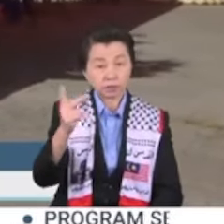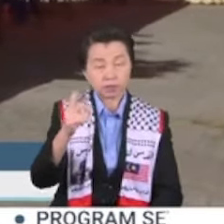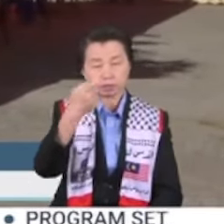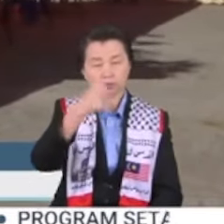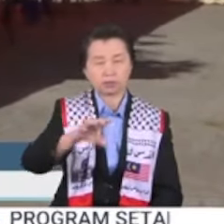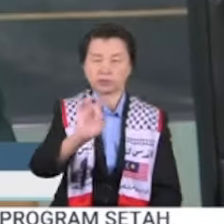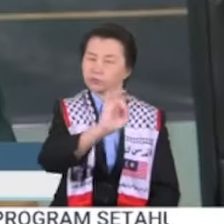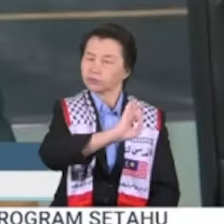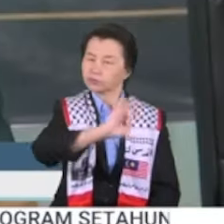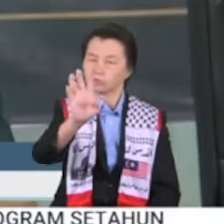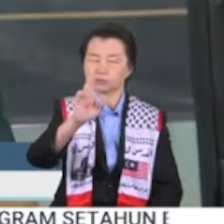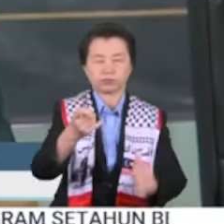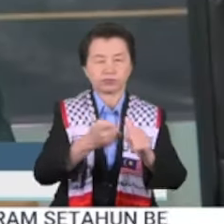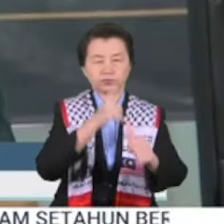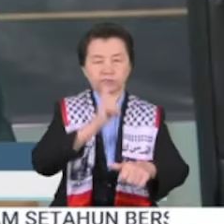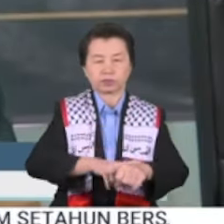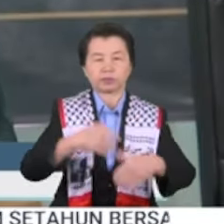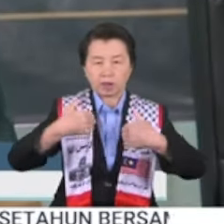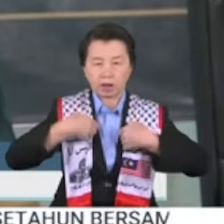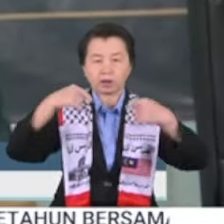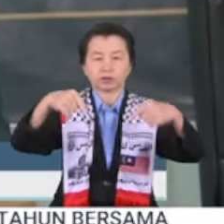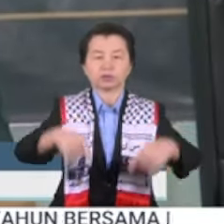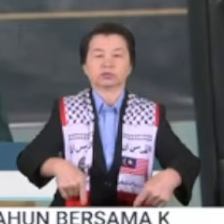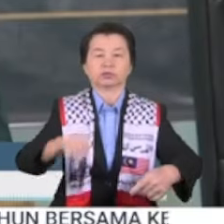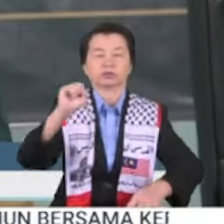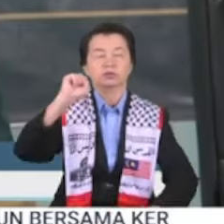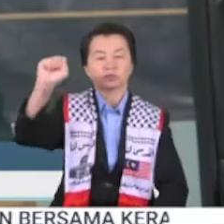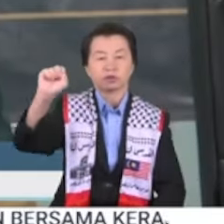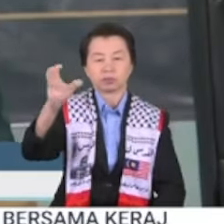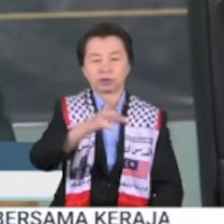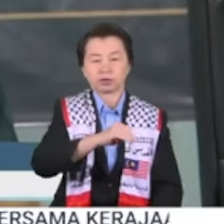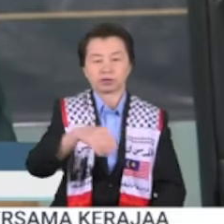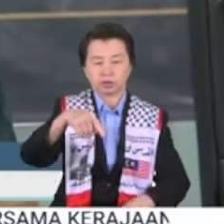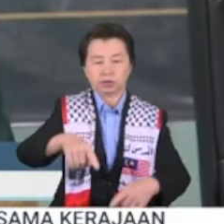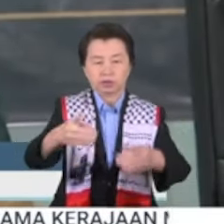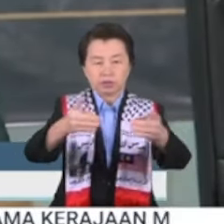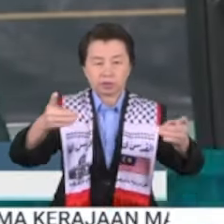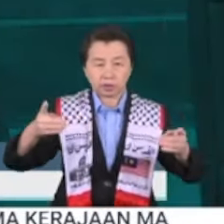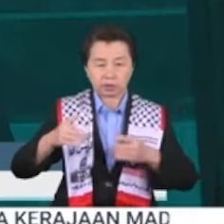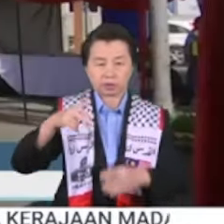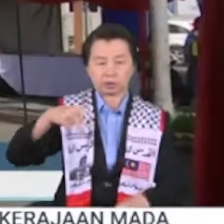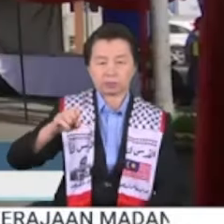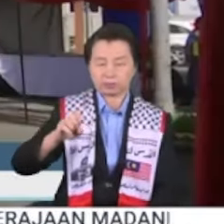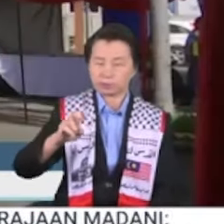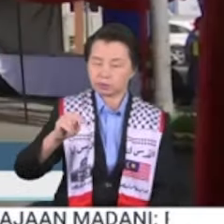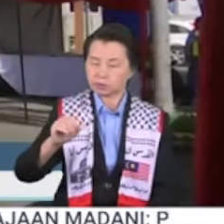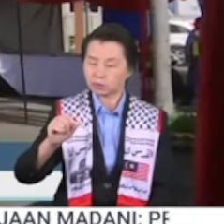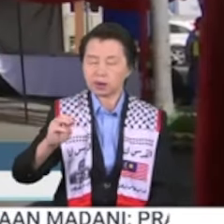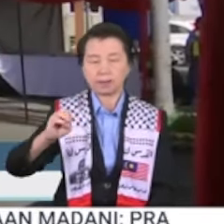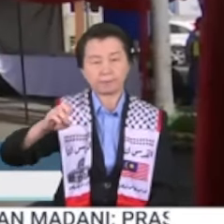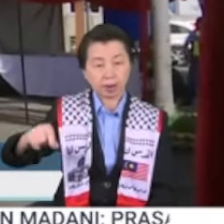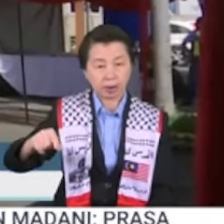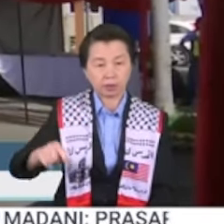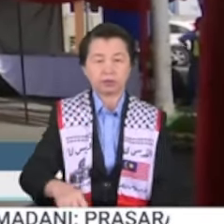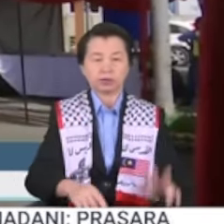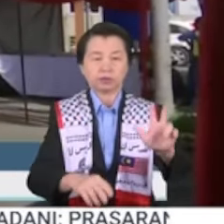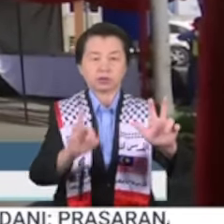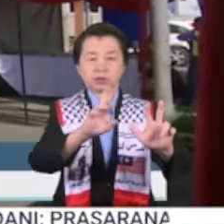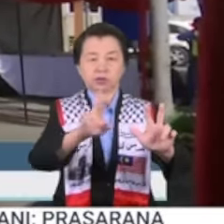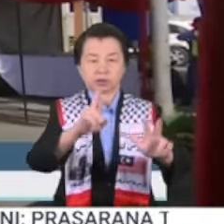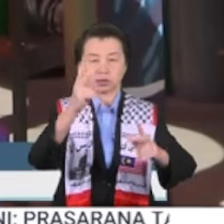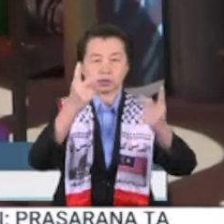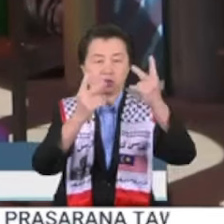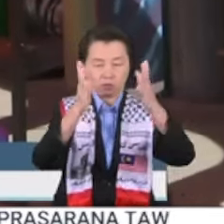ada julung-julung kali diadakan di negeri Sabah dan juga di daerah Pinampang. Kira-kira 3,000